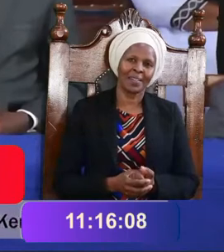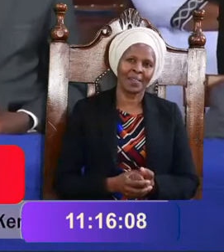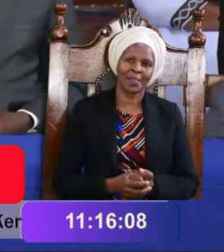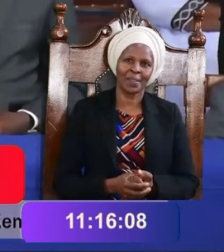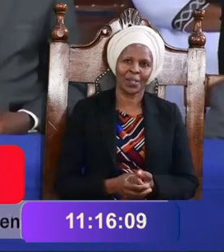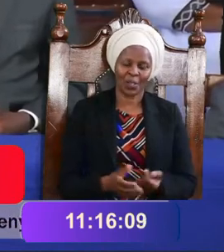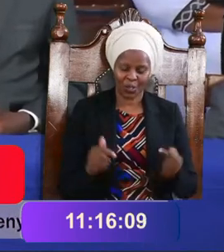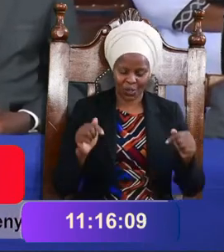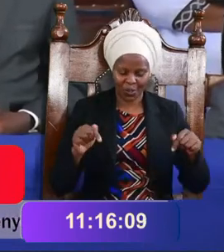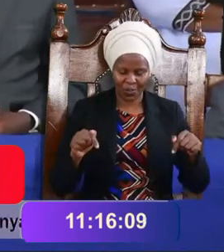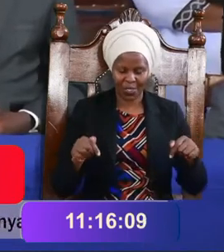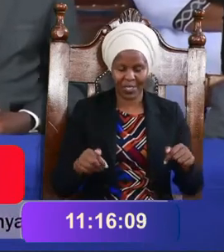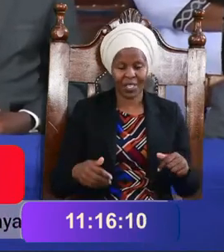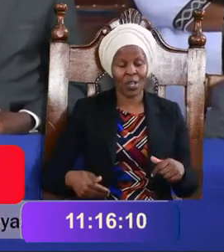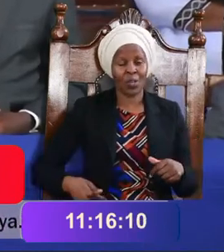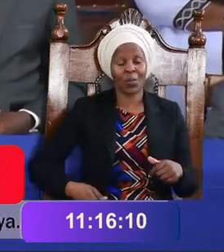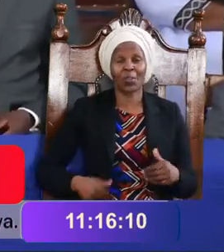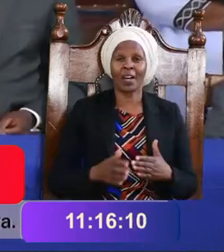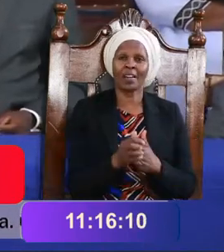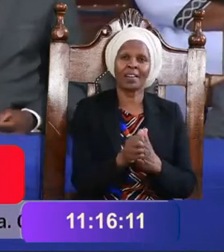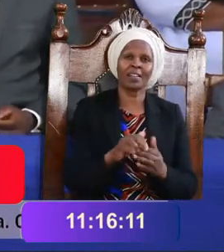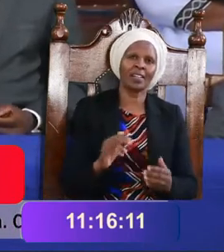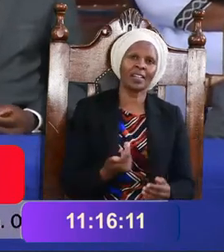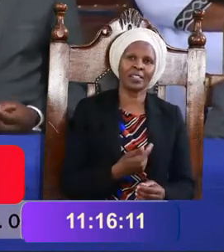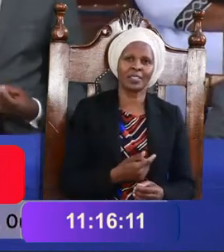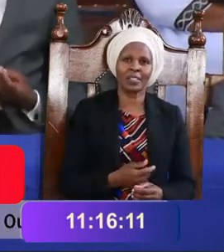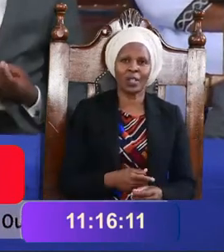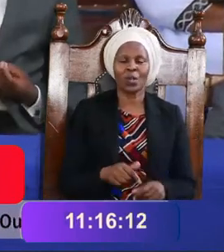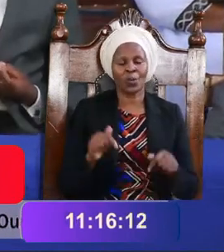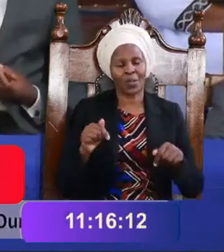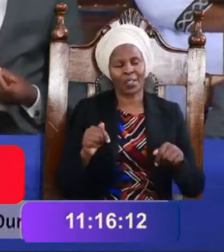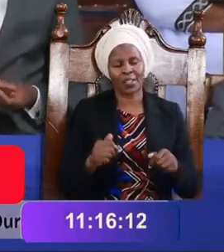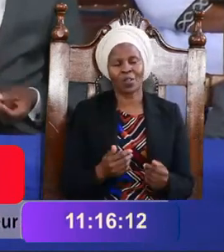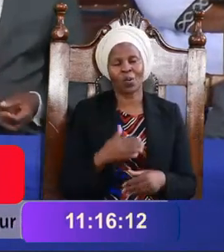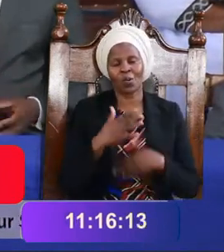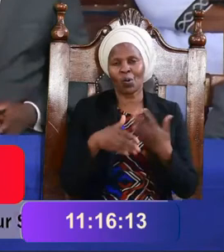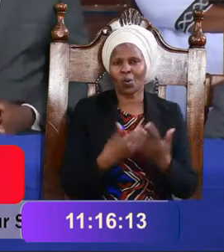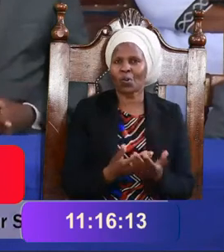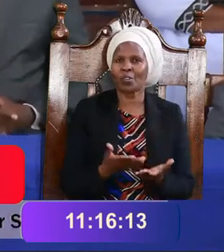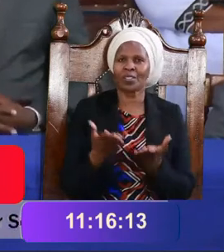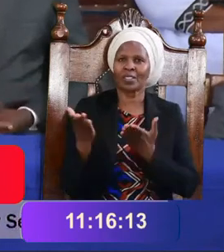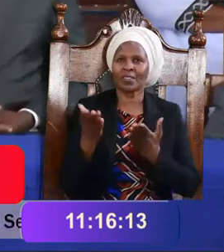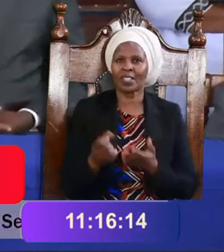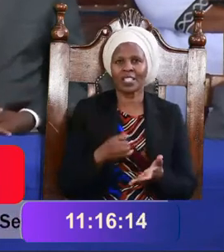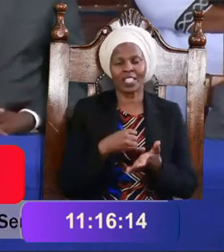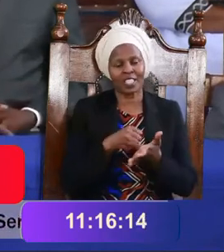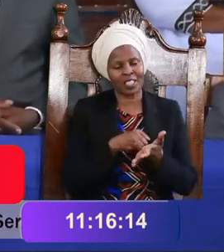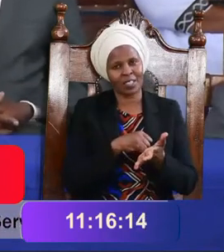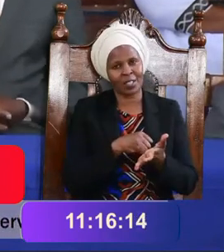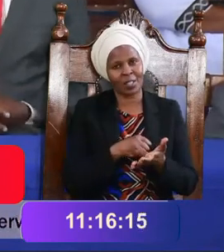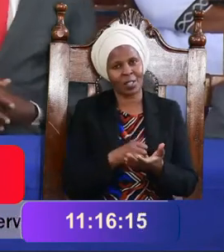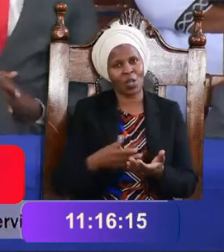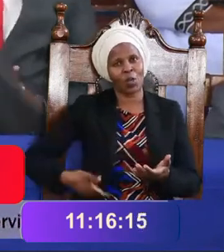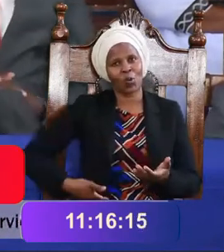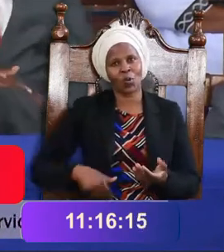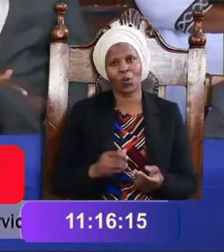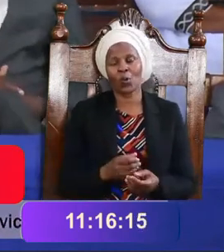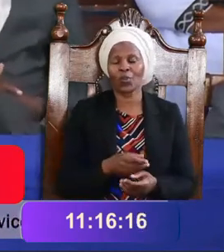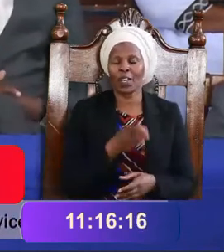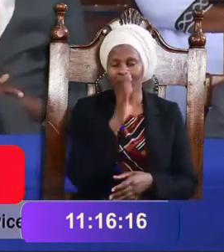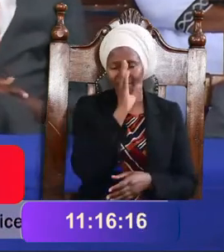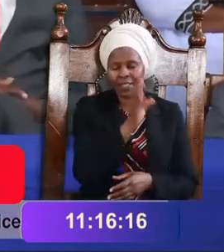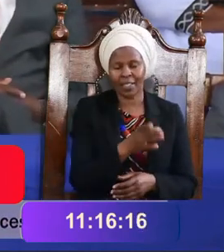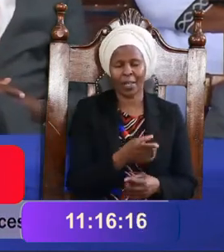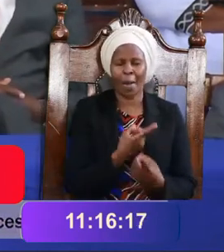Leo ni youth ndio wanatuongoza katika ibada zetu za siku ya leo kwa sababu it is youth week. Lakini